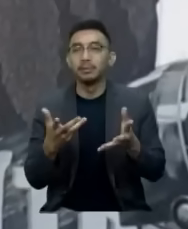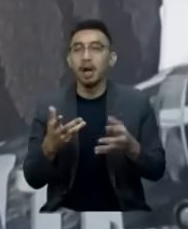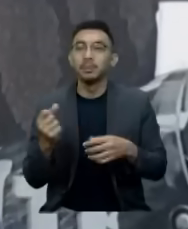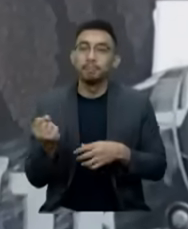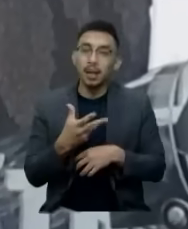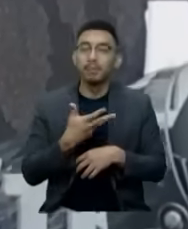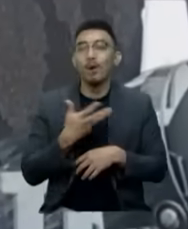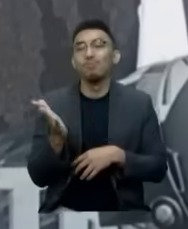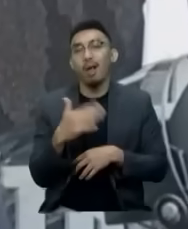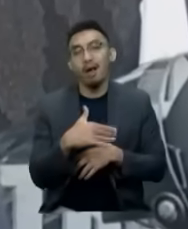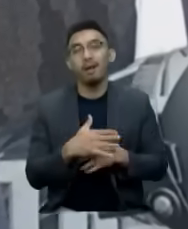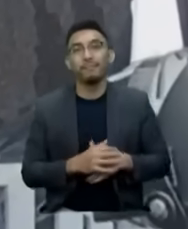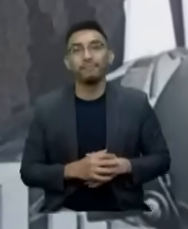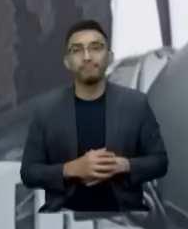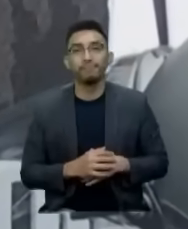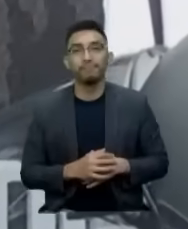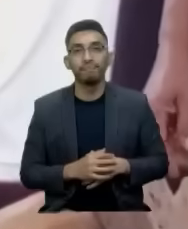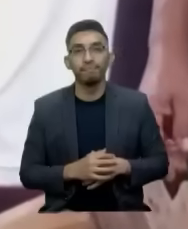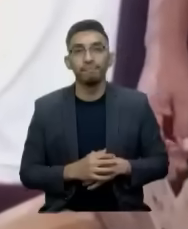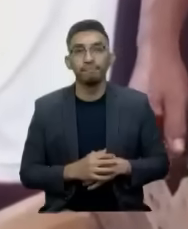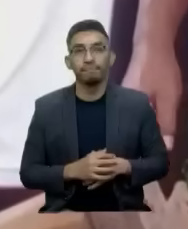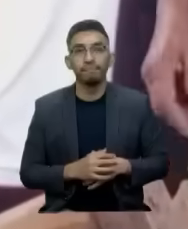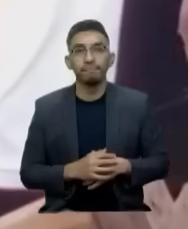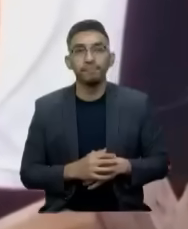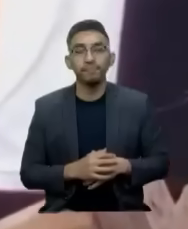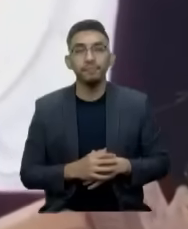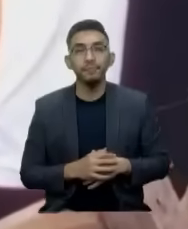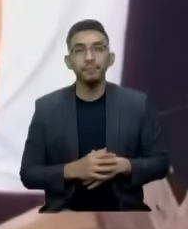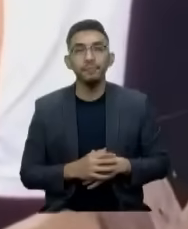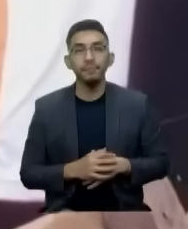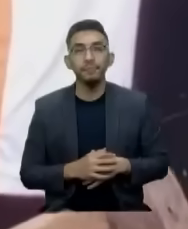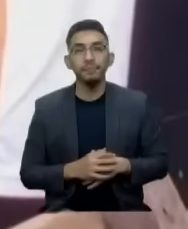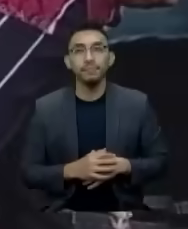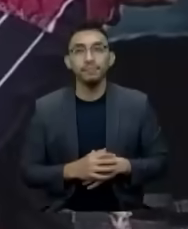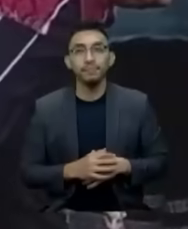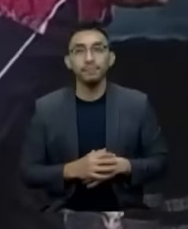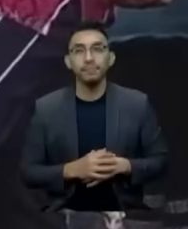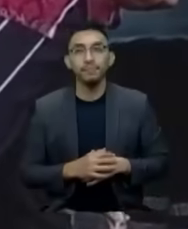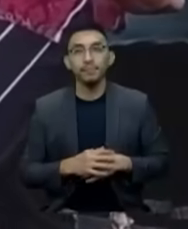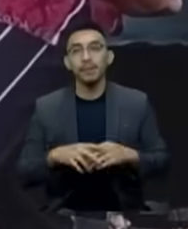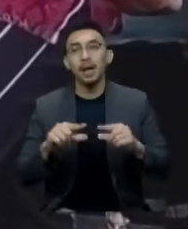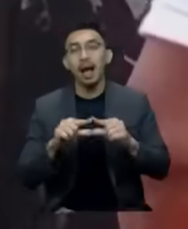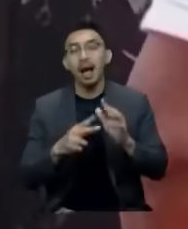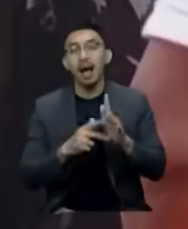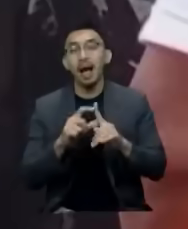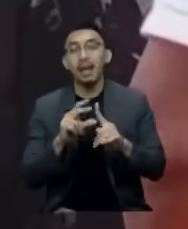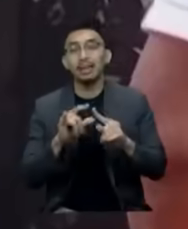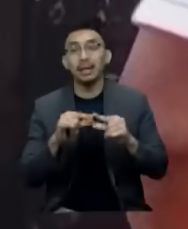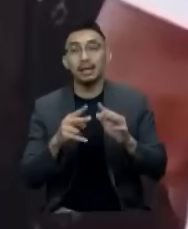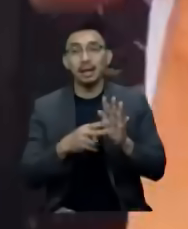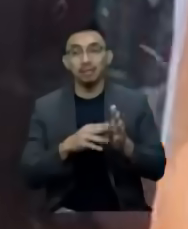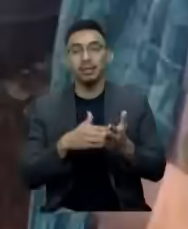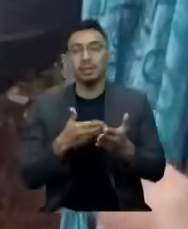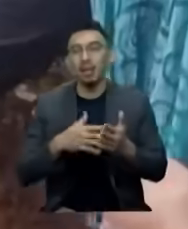aja gitu. Sampai itu oh. Kepergian Adrian meninggalkan duka mendalam bagi keluarga terutama istri